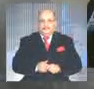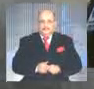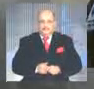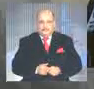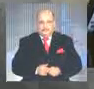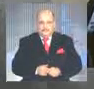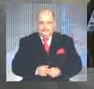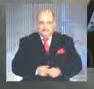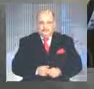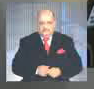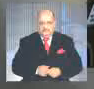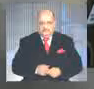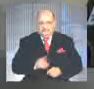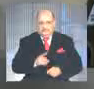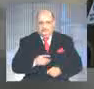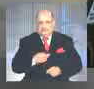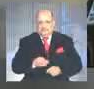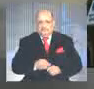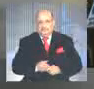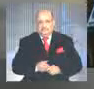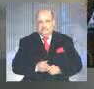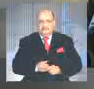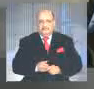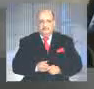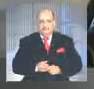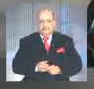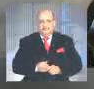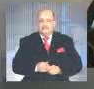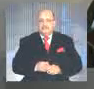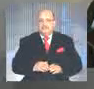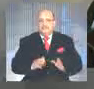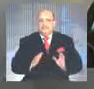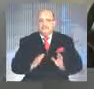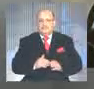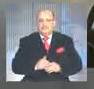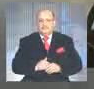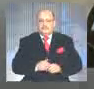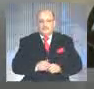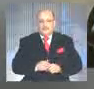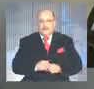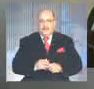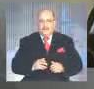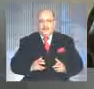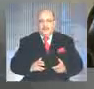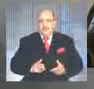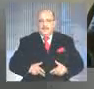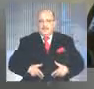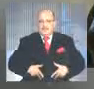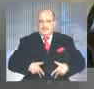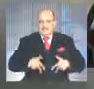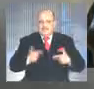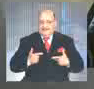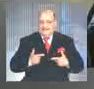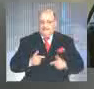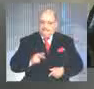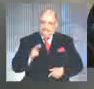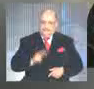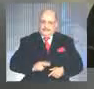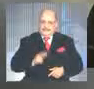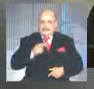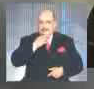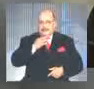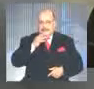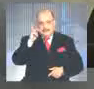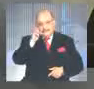معاوني من غير باباها من غير اني، توا الاداره اللي هني ما يعطوهاش، كما نقولوا توا محبسها في